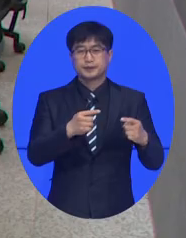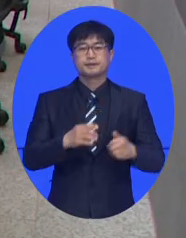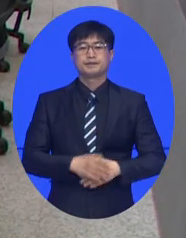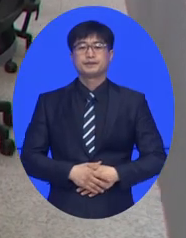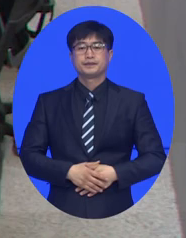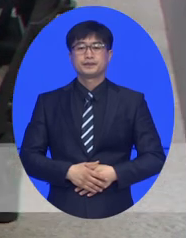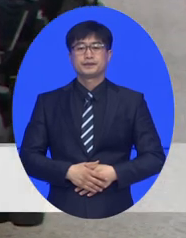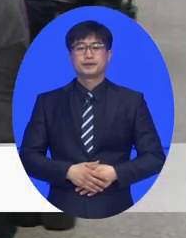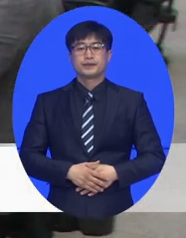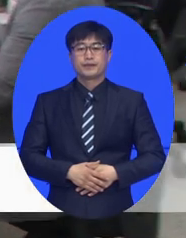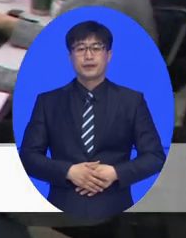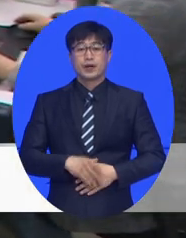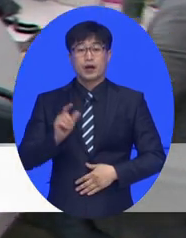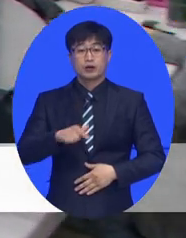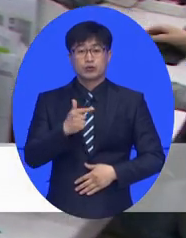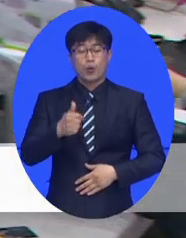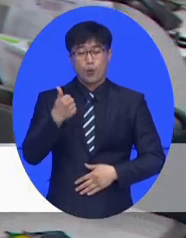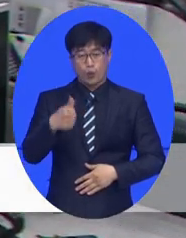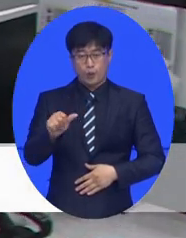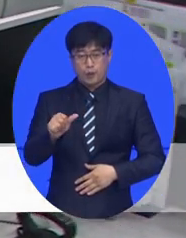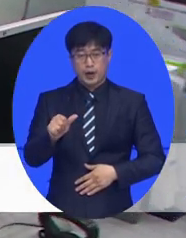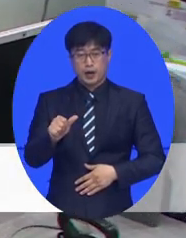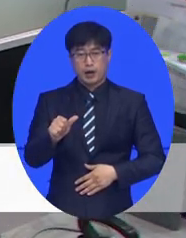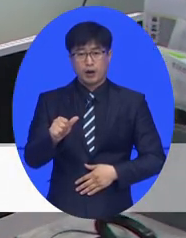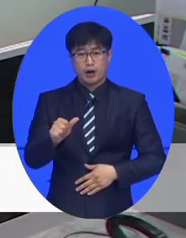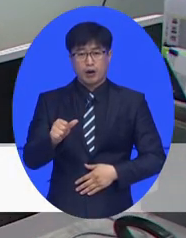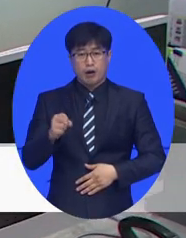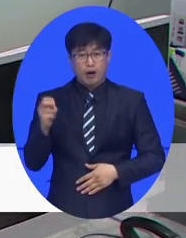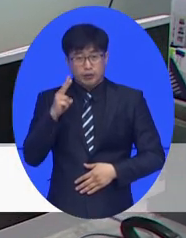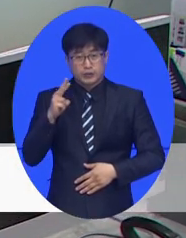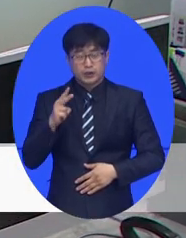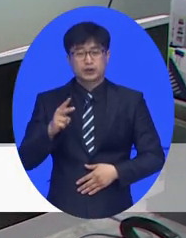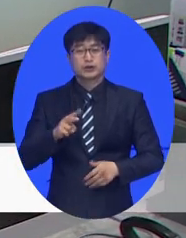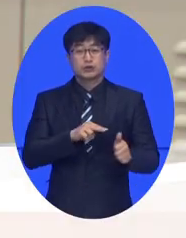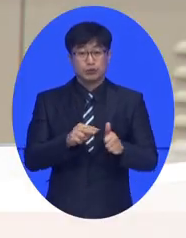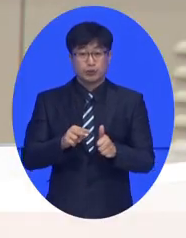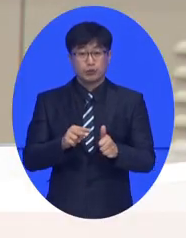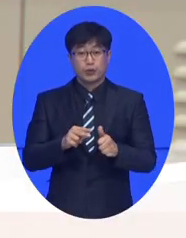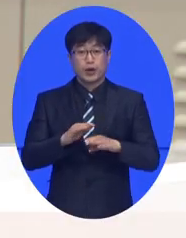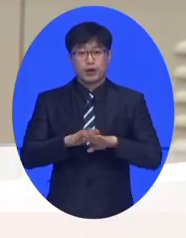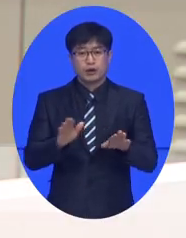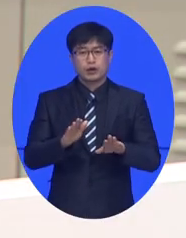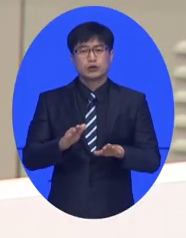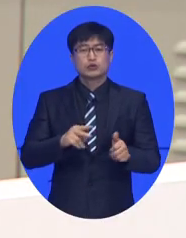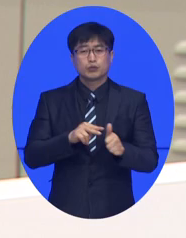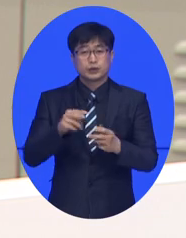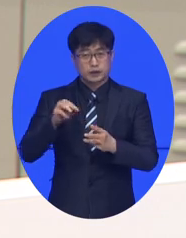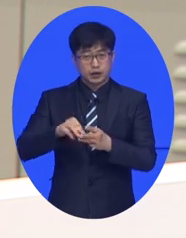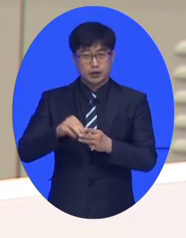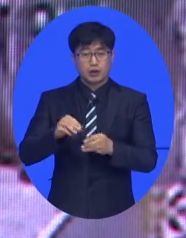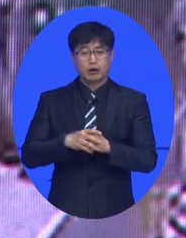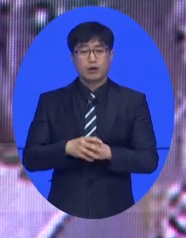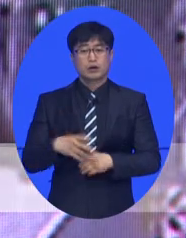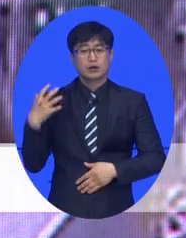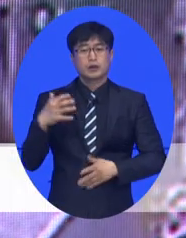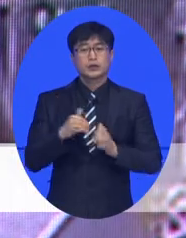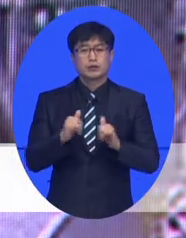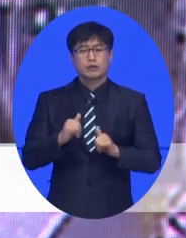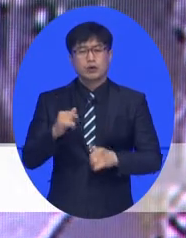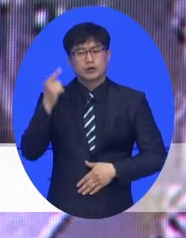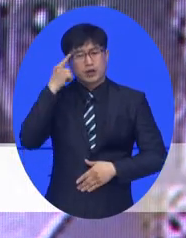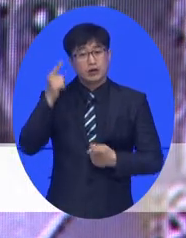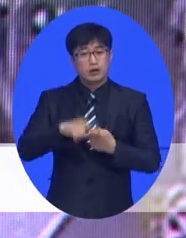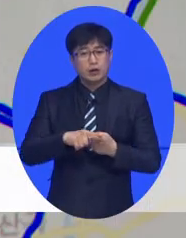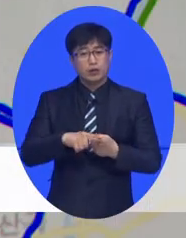하겠습니다. 하루 약 500여 건이 넘는 돌발 정보를 처리하는 경기도 교통정보센터. 담당자가 주관적으로 판단해